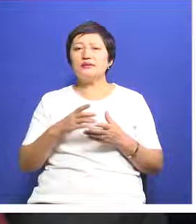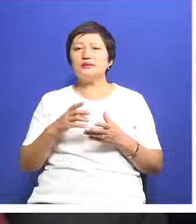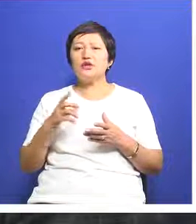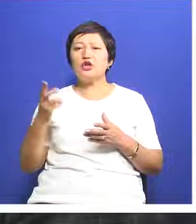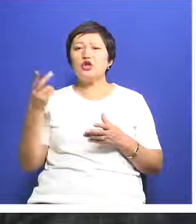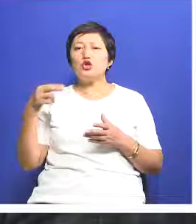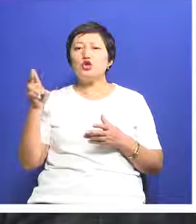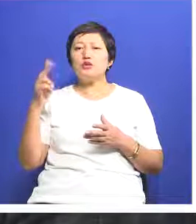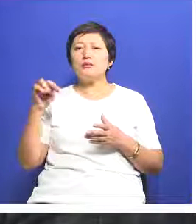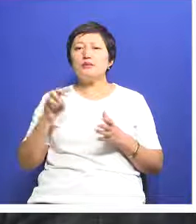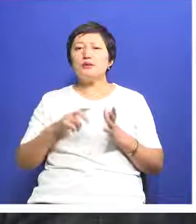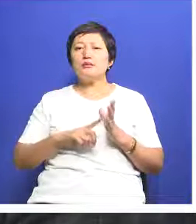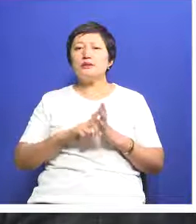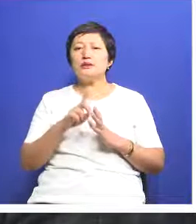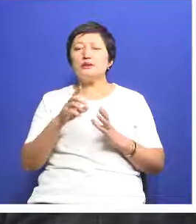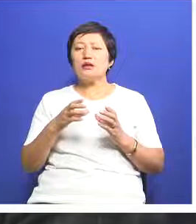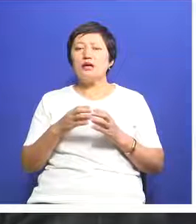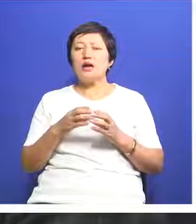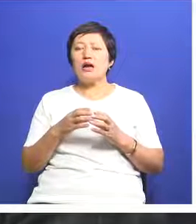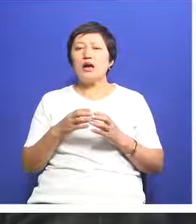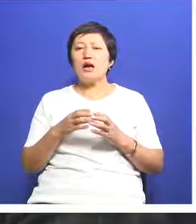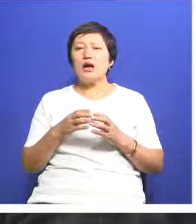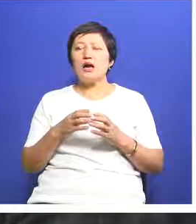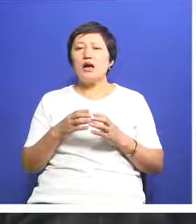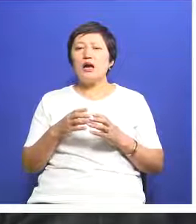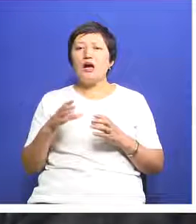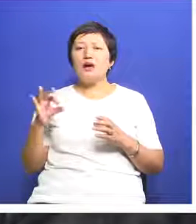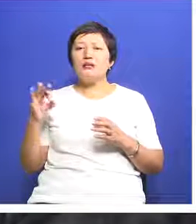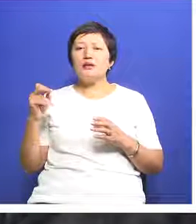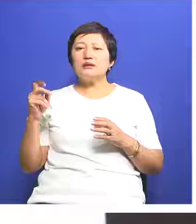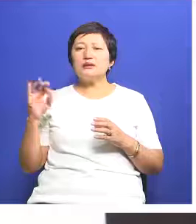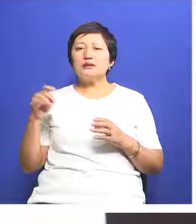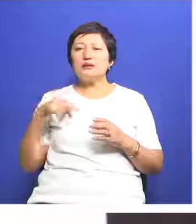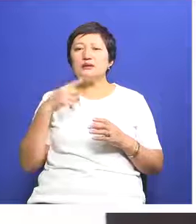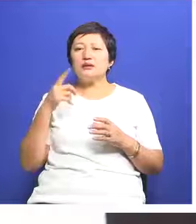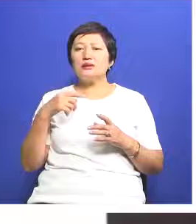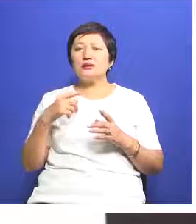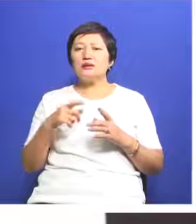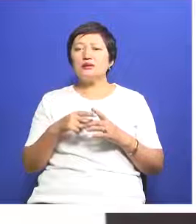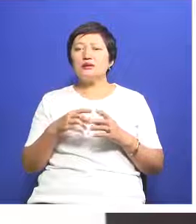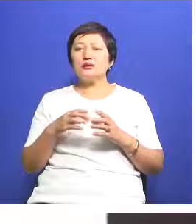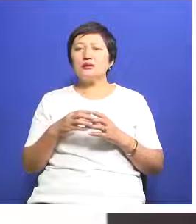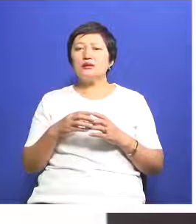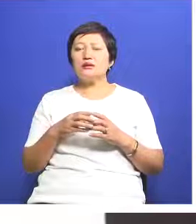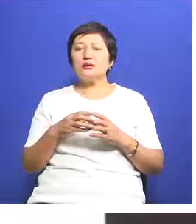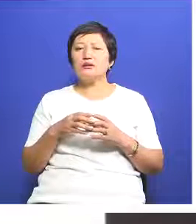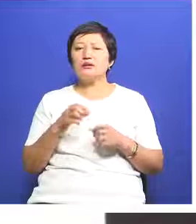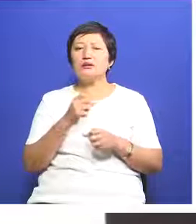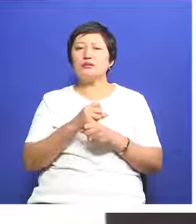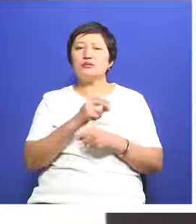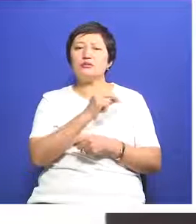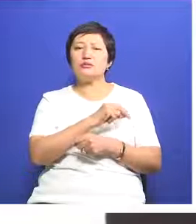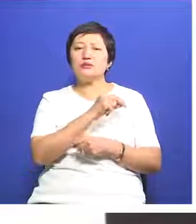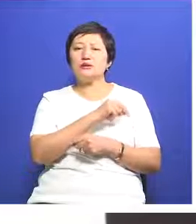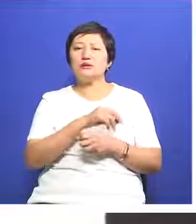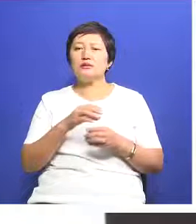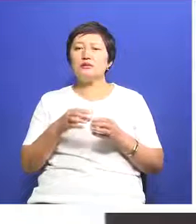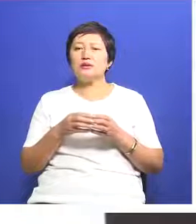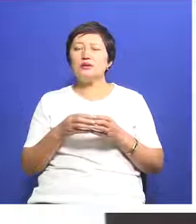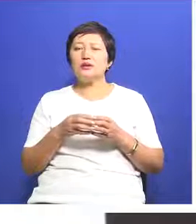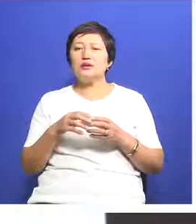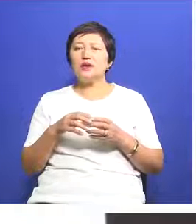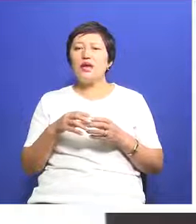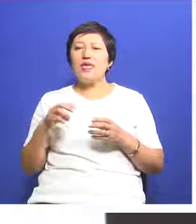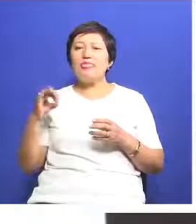Дүйсенбіден бастап, ар жағы ма жаңа жағы? Иә. Одан жұмыс жасаймыз оған.